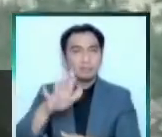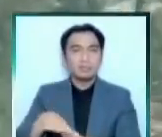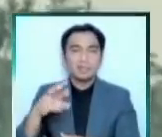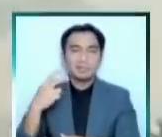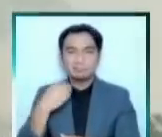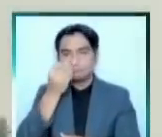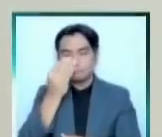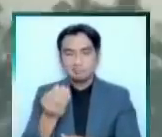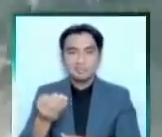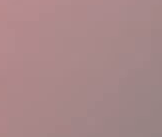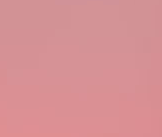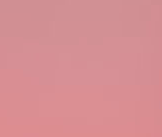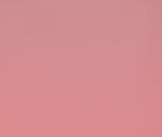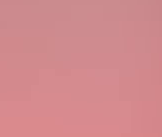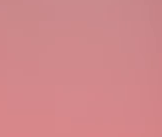bahay.